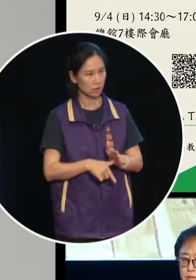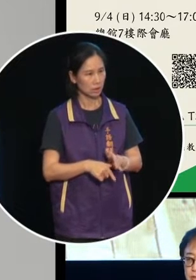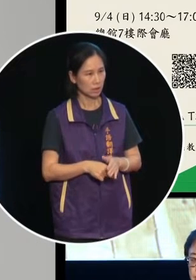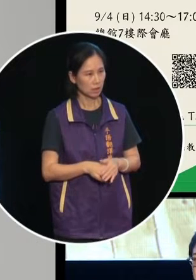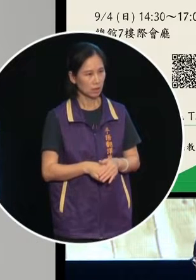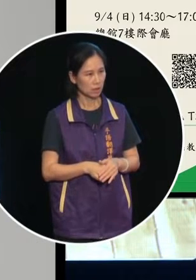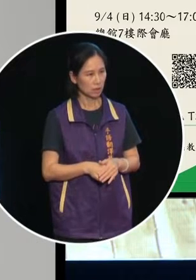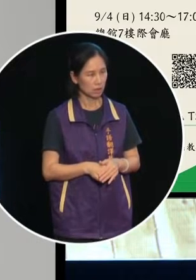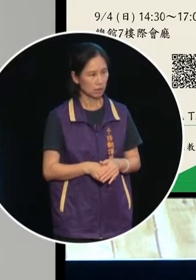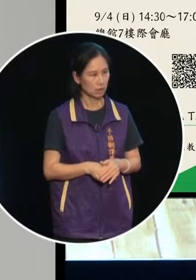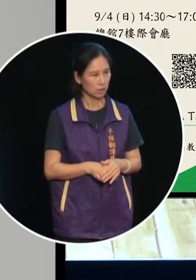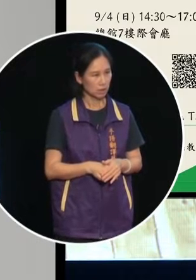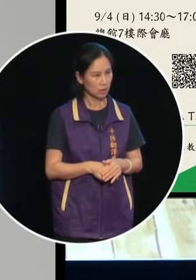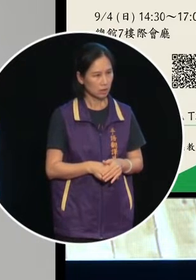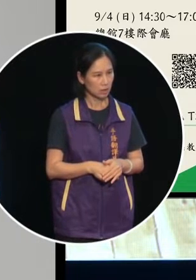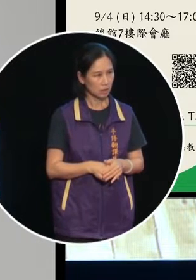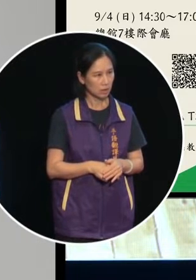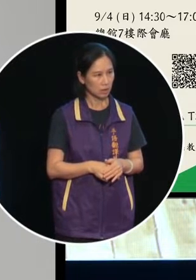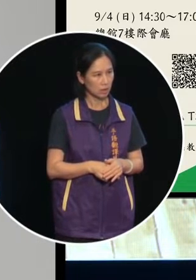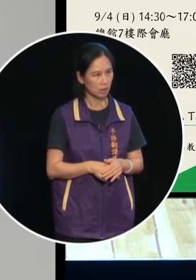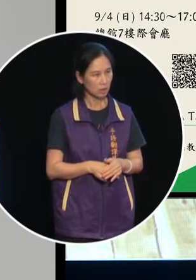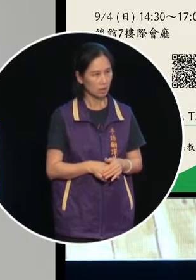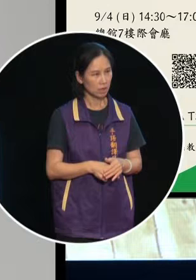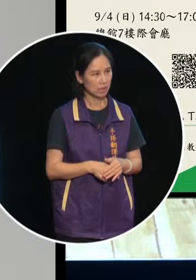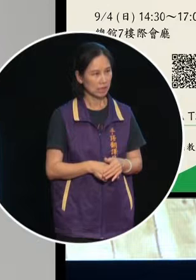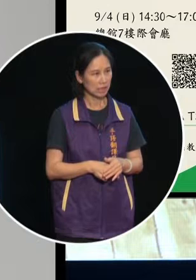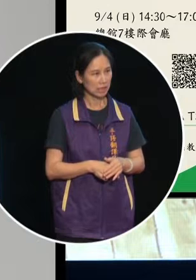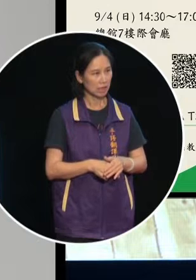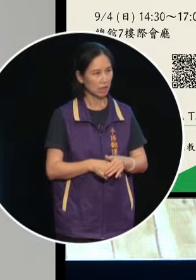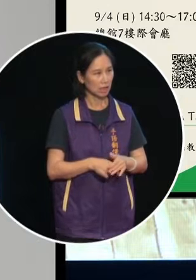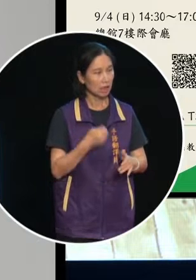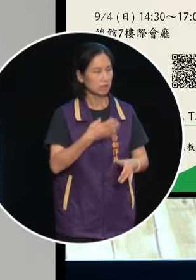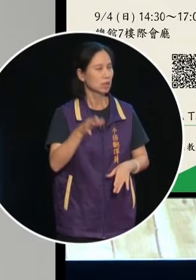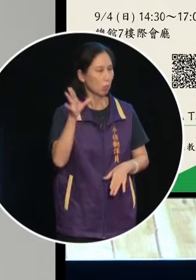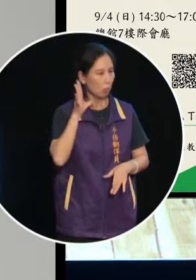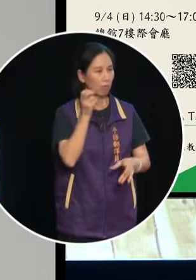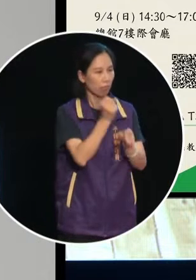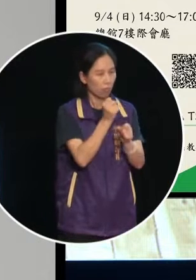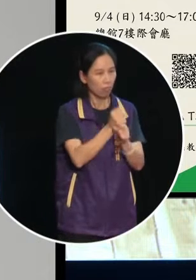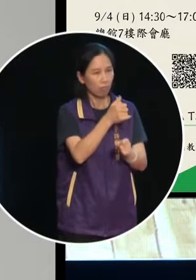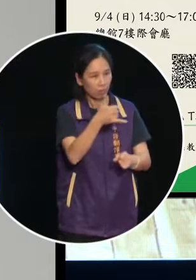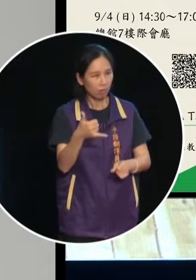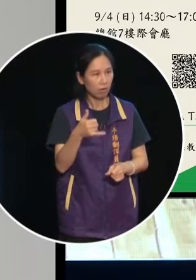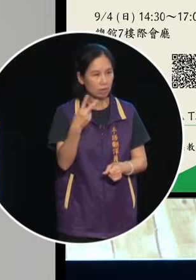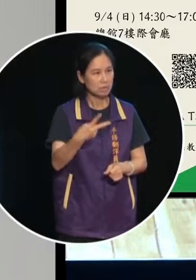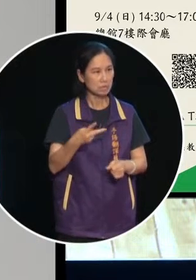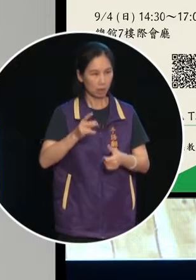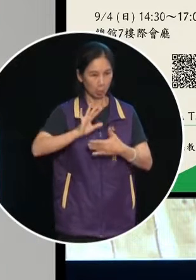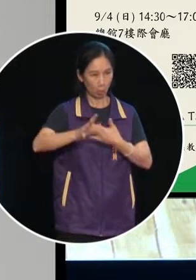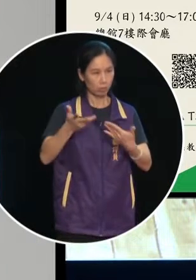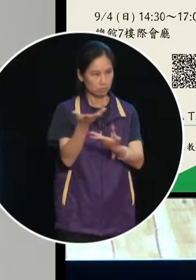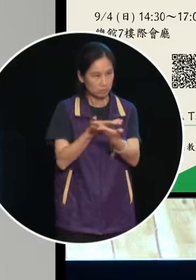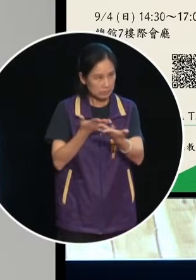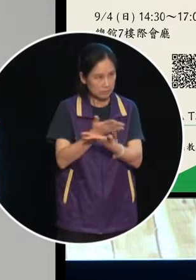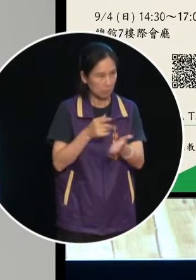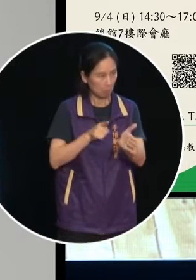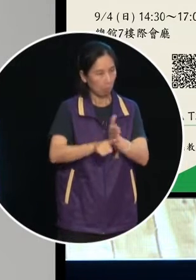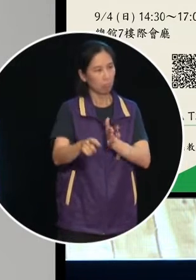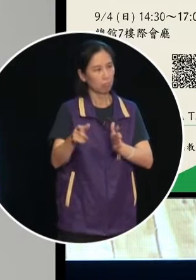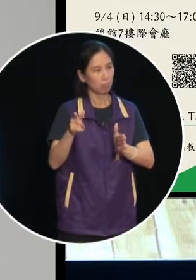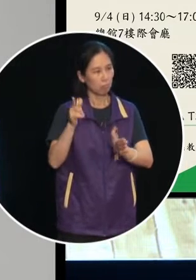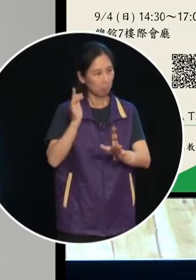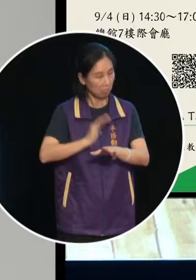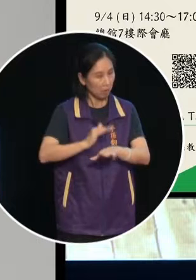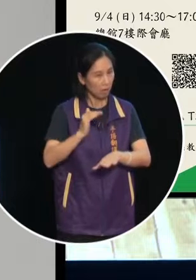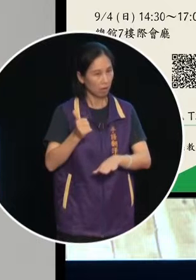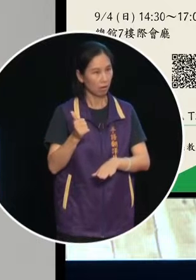但是我也是新闻工作的工作者，也是外交的专家，长期观察台